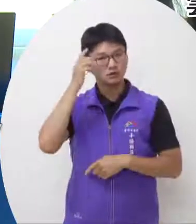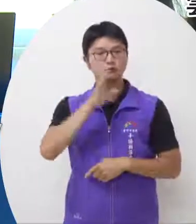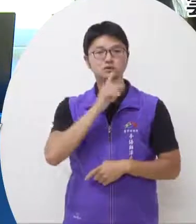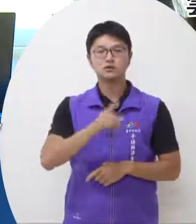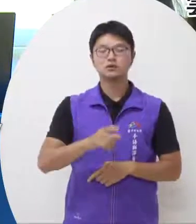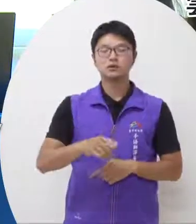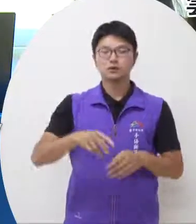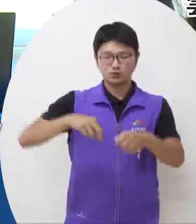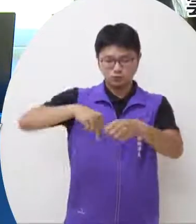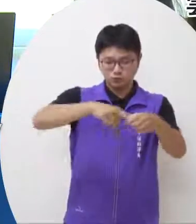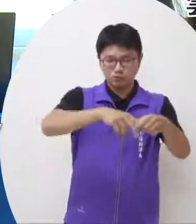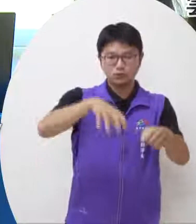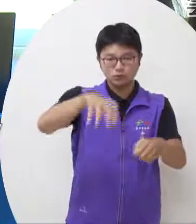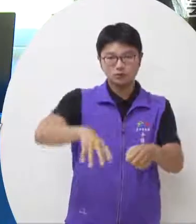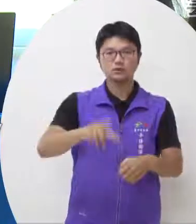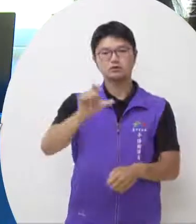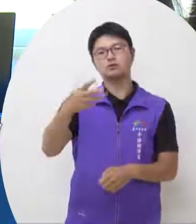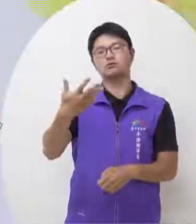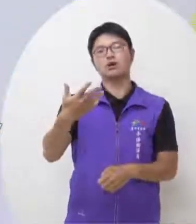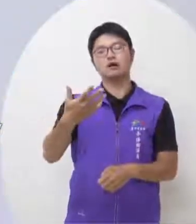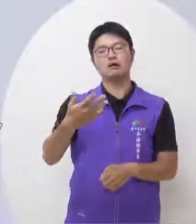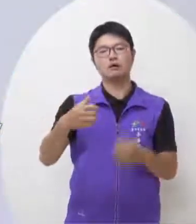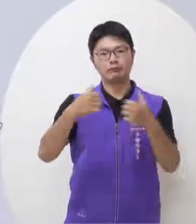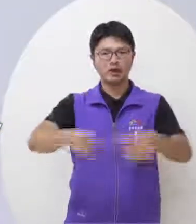场，大家应该觉得西屯很幸福